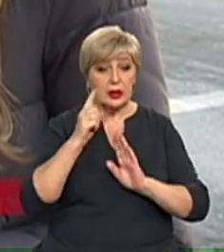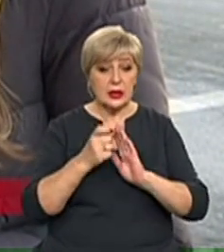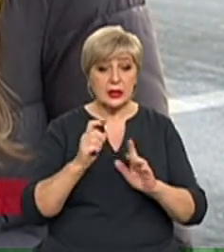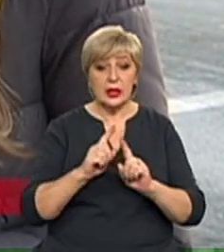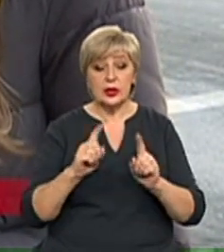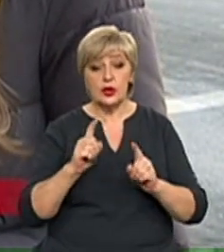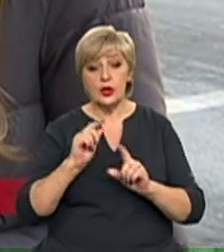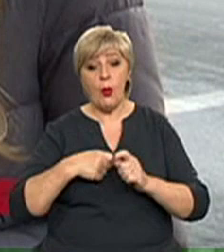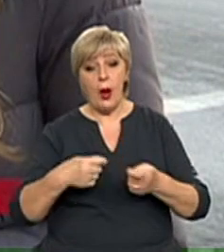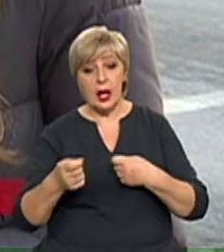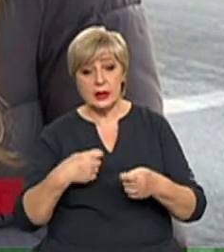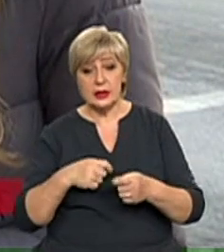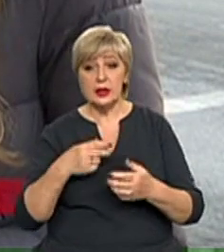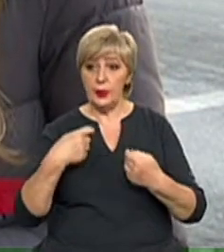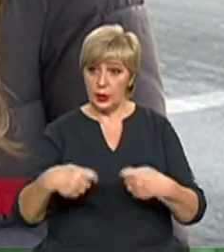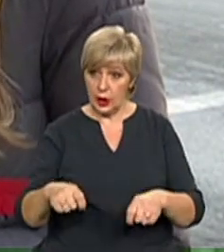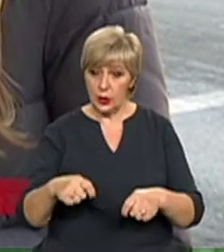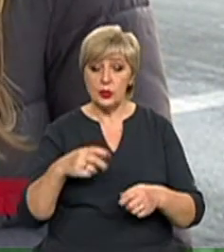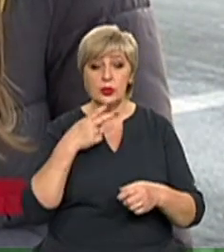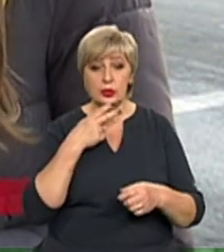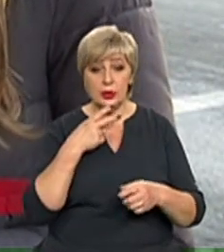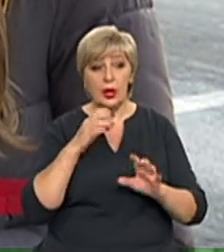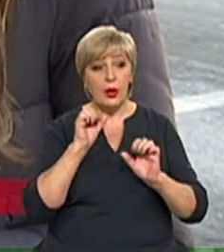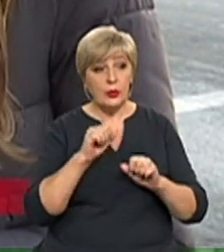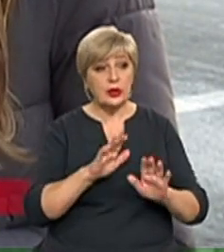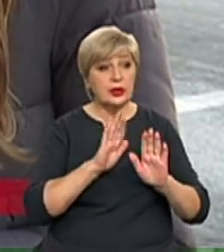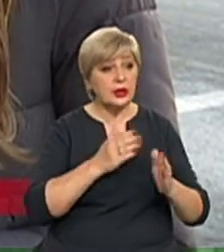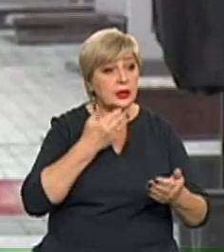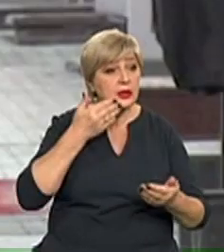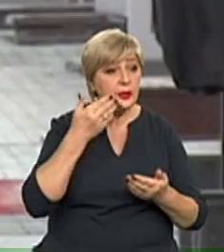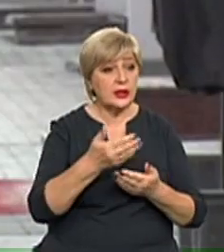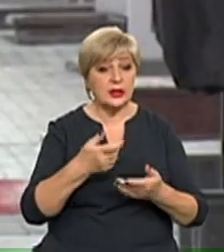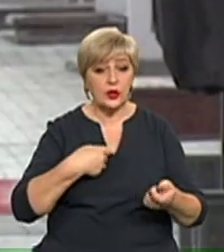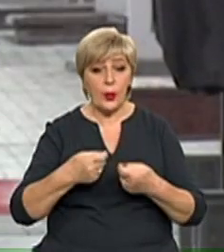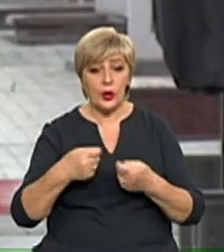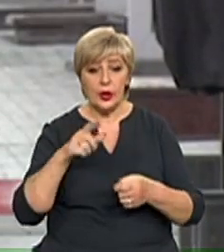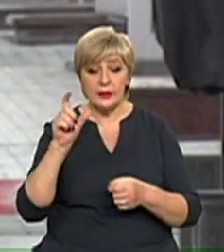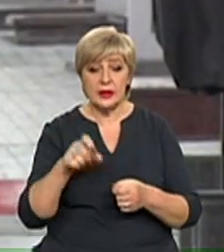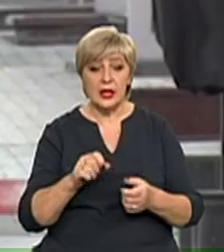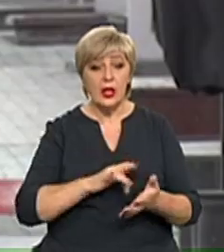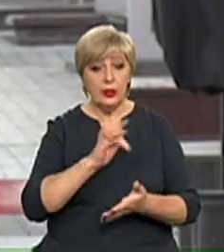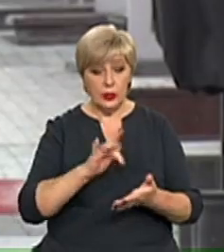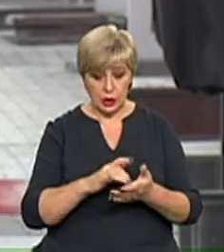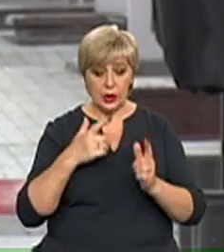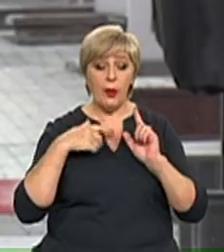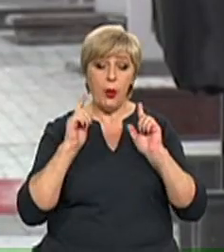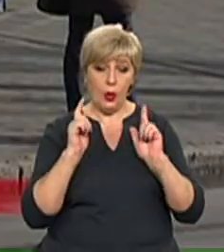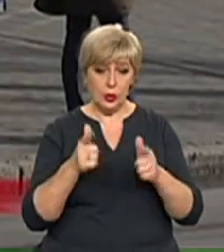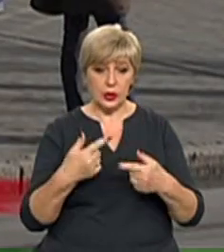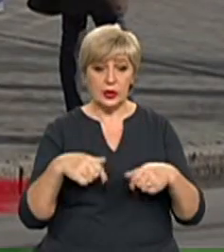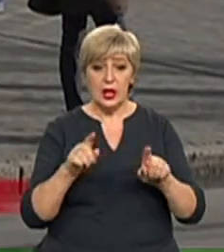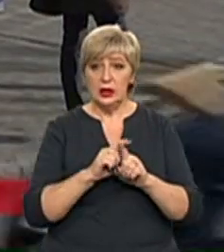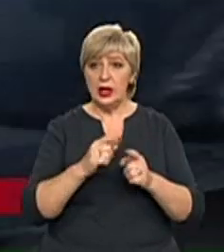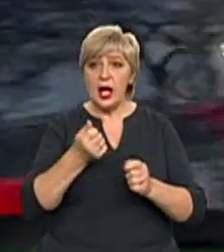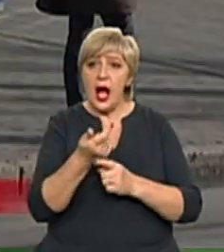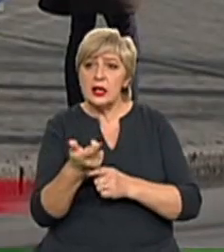в магазині продають тютюн, можна буде лише поцікавившись у продавця. Містяни погоджуються, мовляв, така кількість реклами